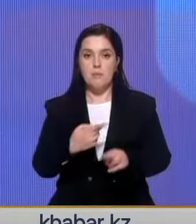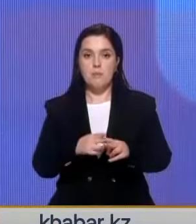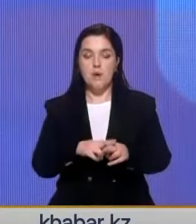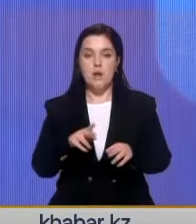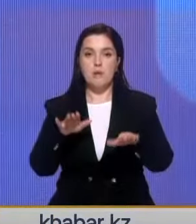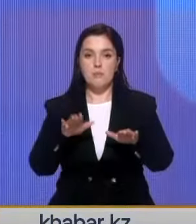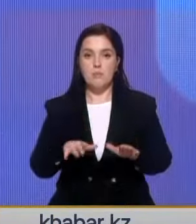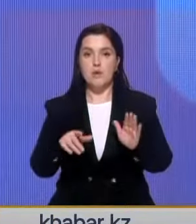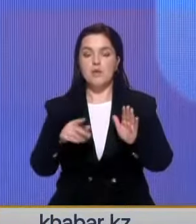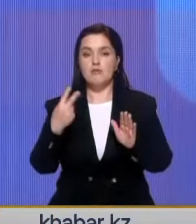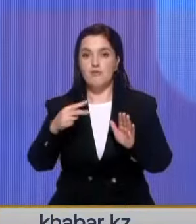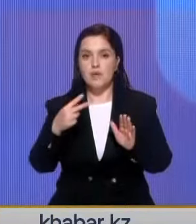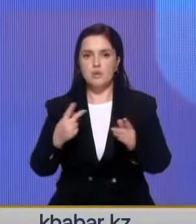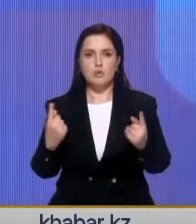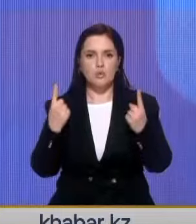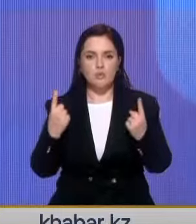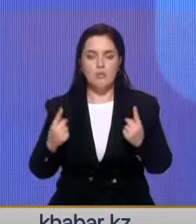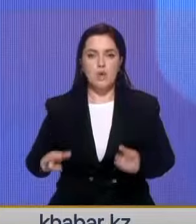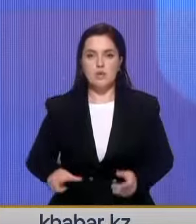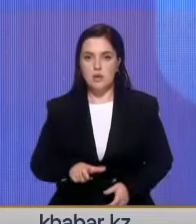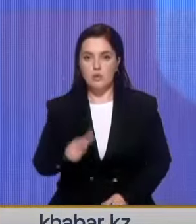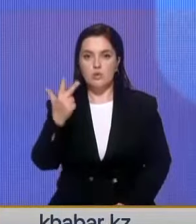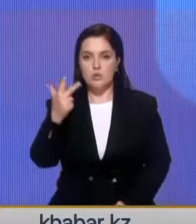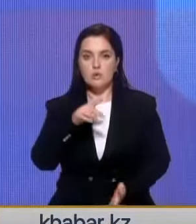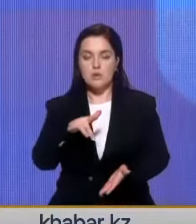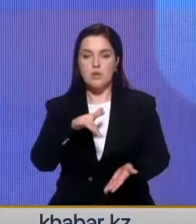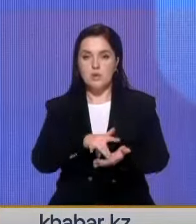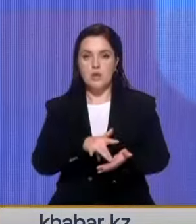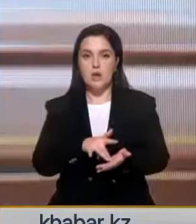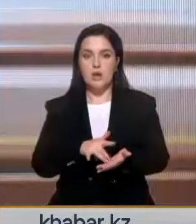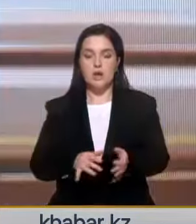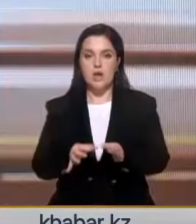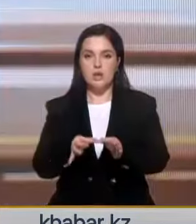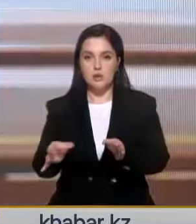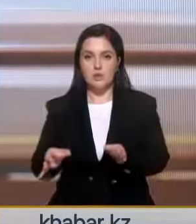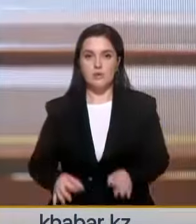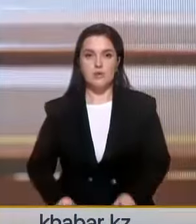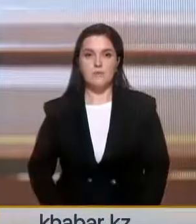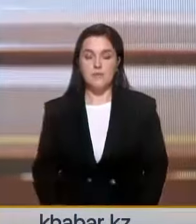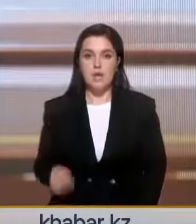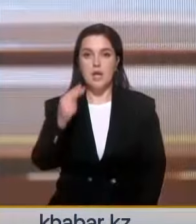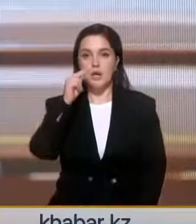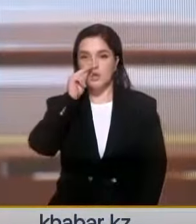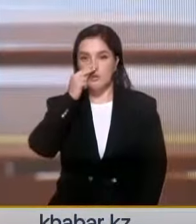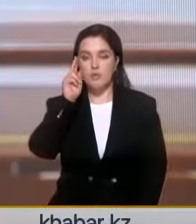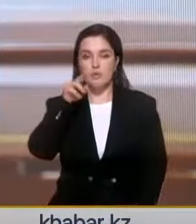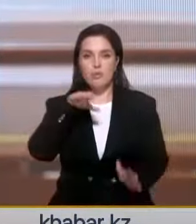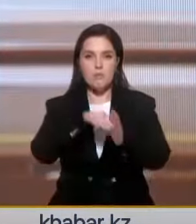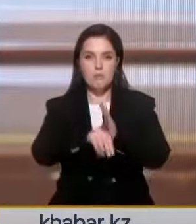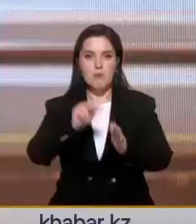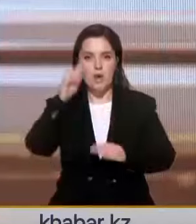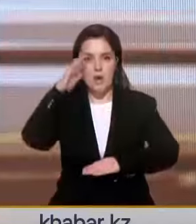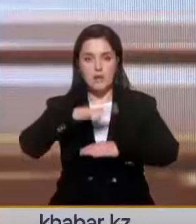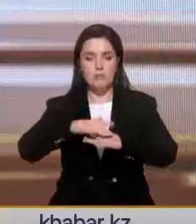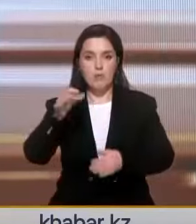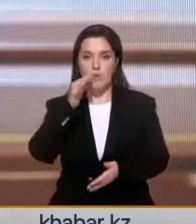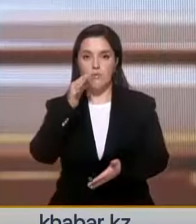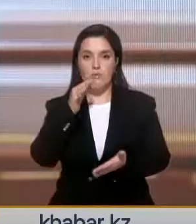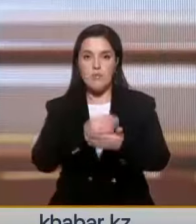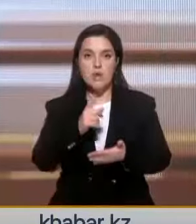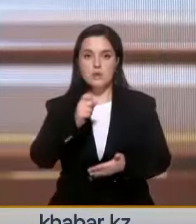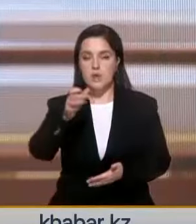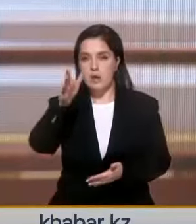участках республиканских дорог в трёх городах региона в Шимкент работников акимата привлекли к ответственности